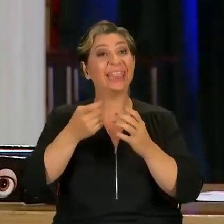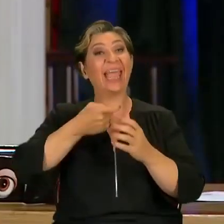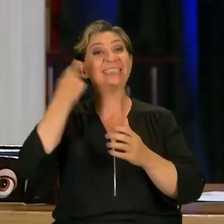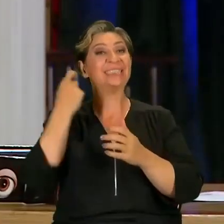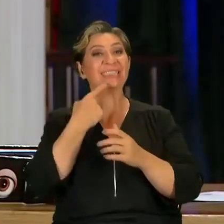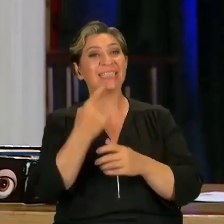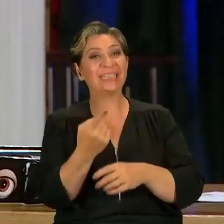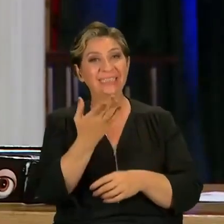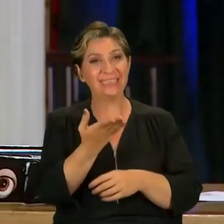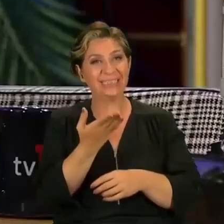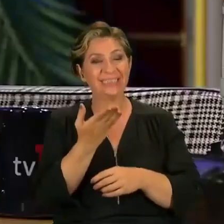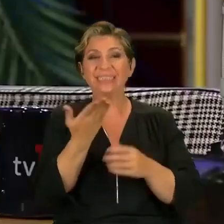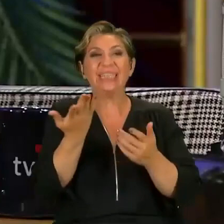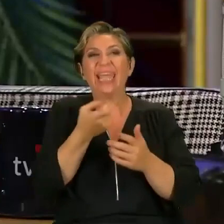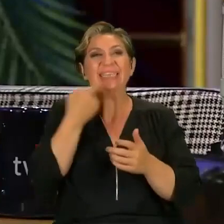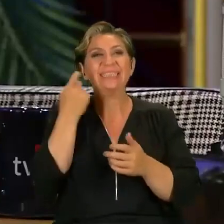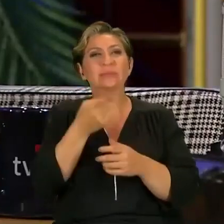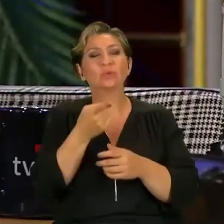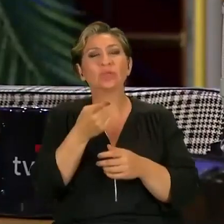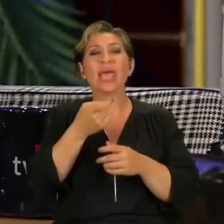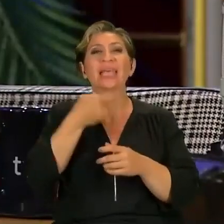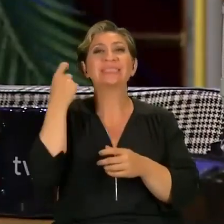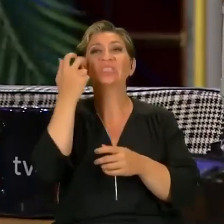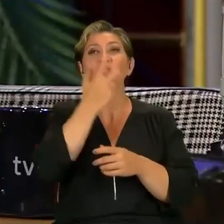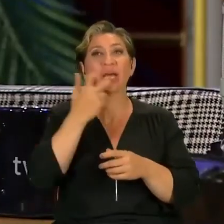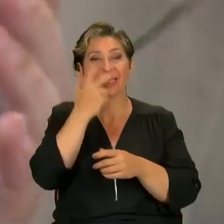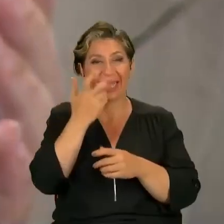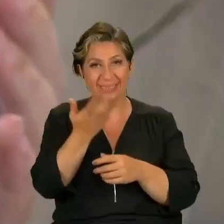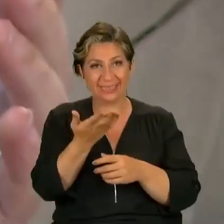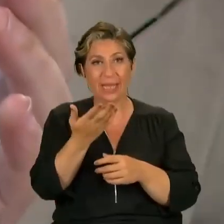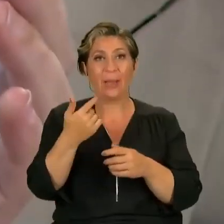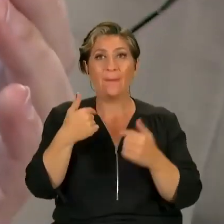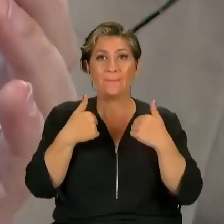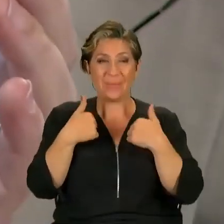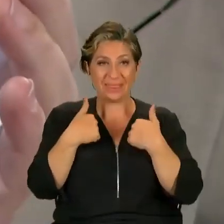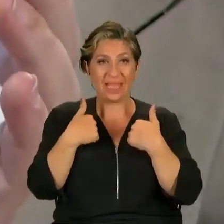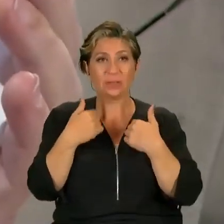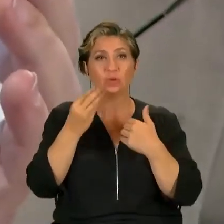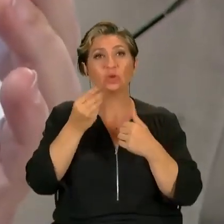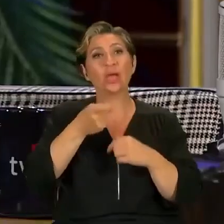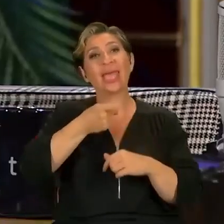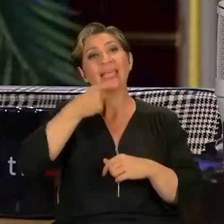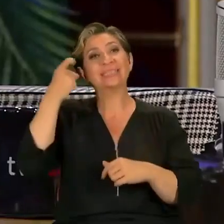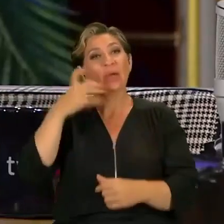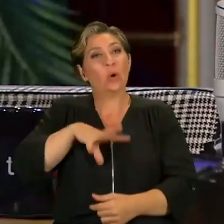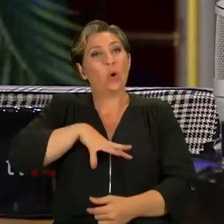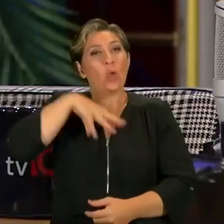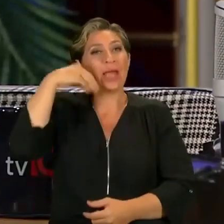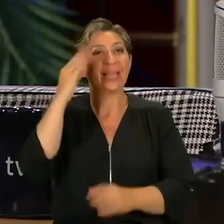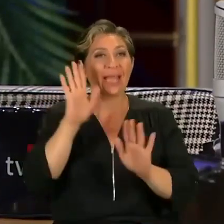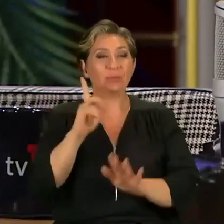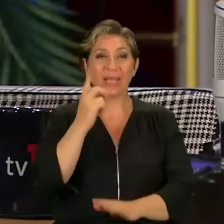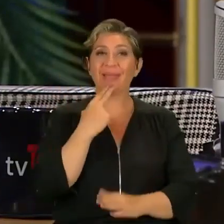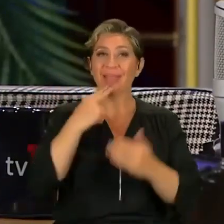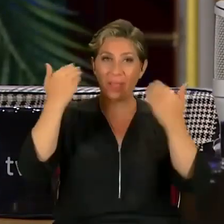vintage dediniz buna? Nesi vintage bunu? Eski şarkılar. Ben de çok eski ruhlarda kalmış bir